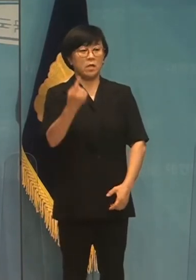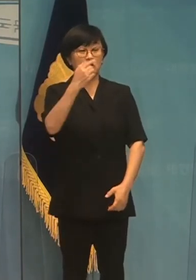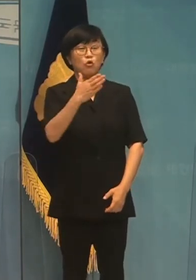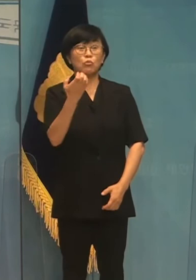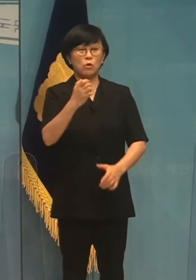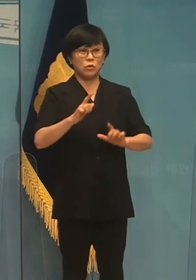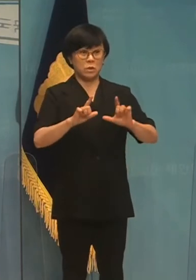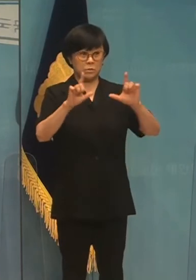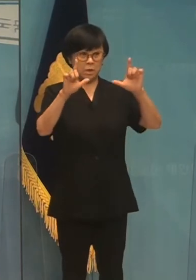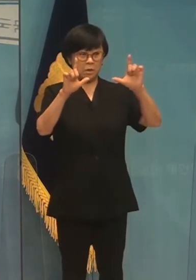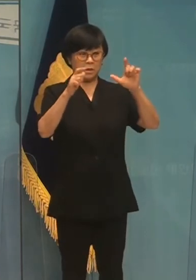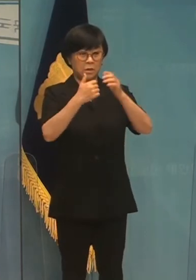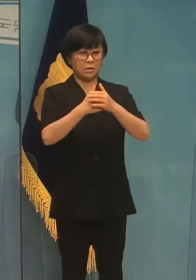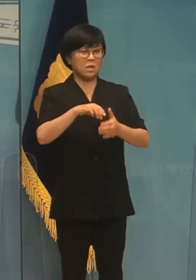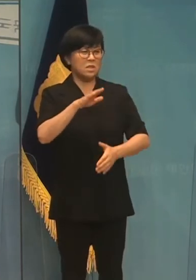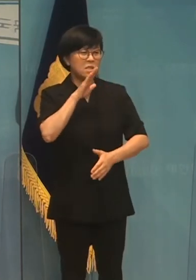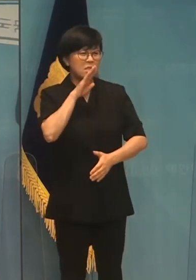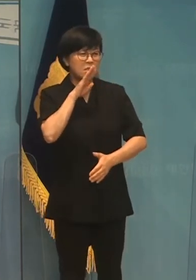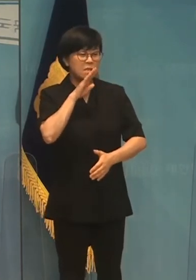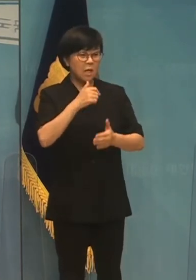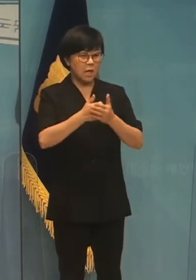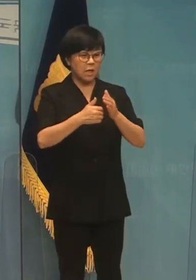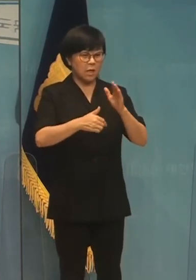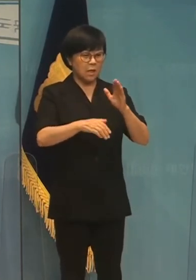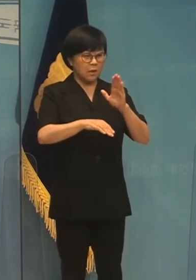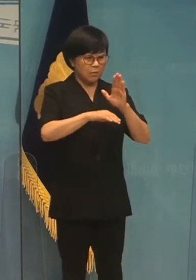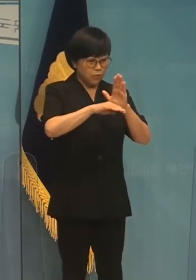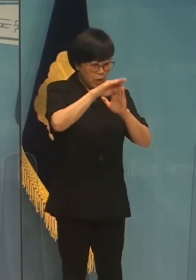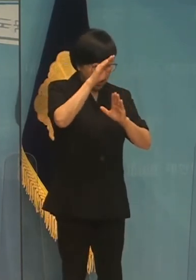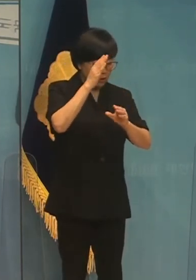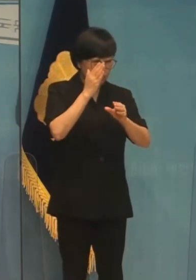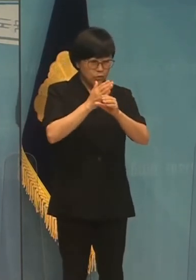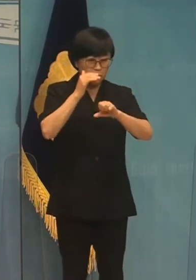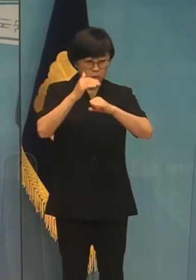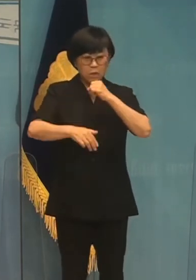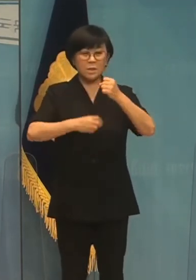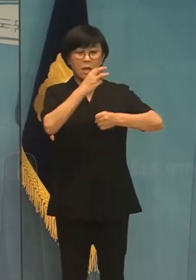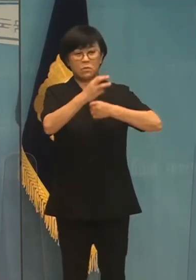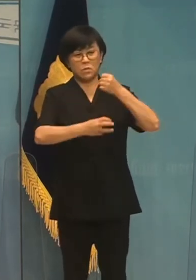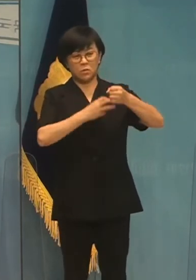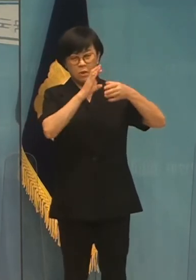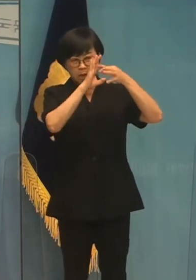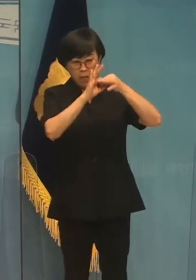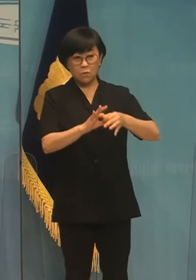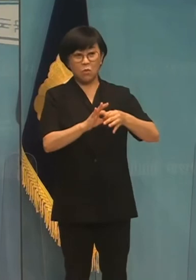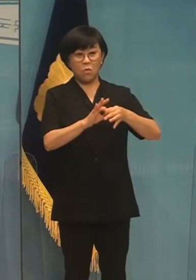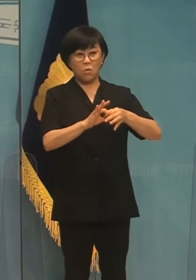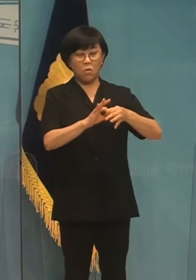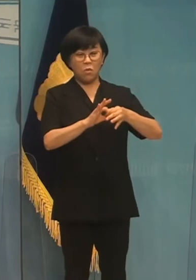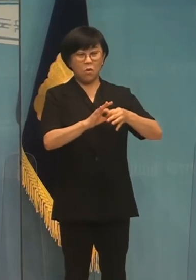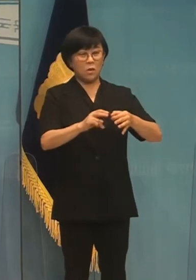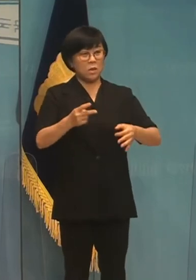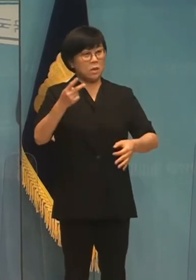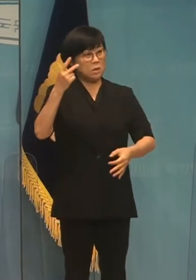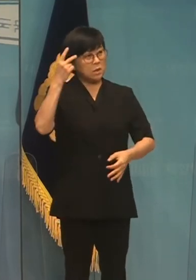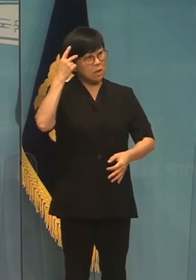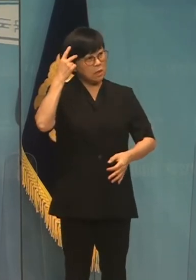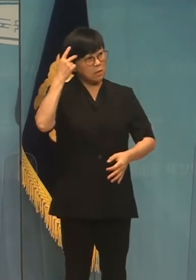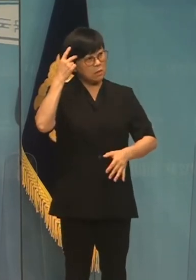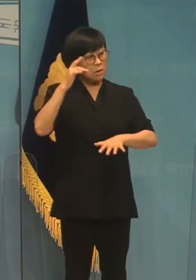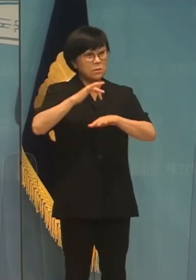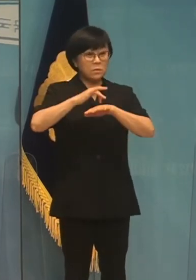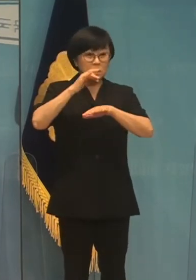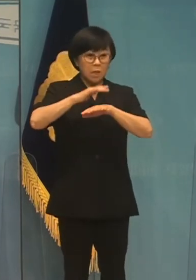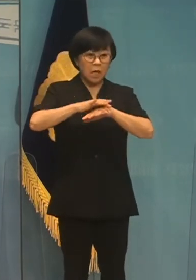90년대 불꽃처럼 타올랐던 주사파는 30년 동안 꺼지지 않고 사상적